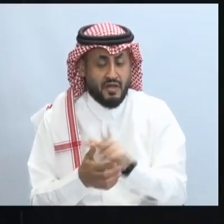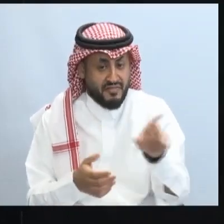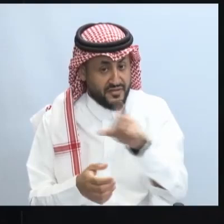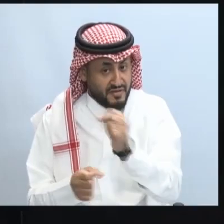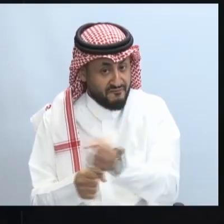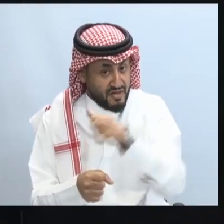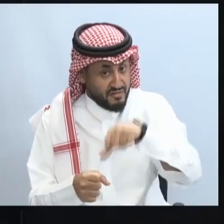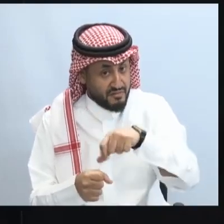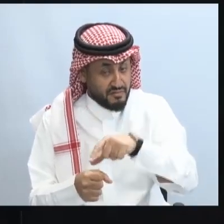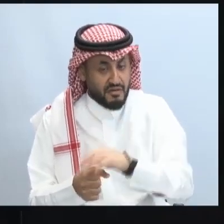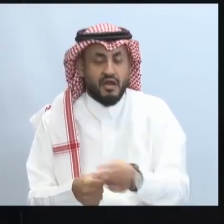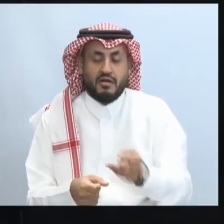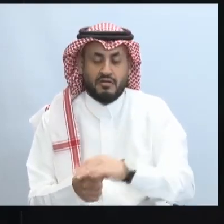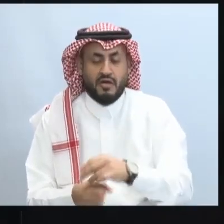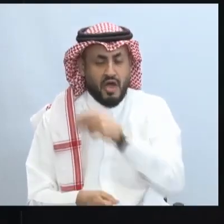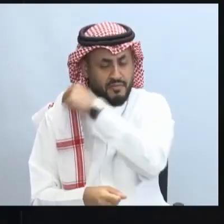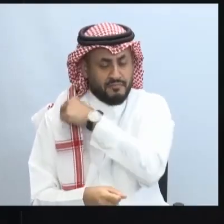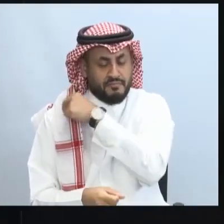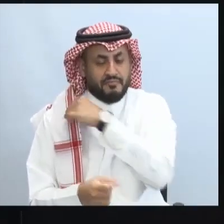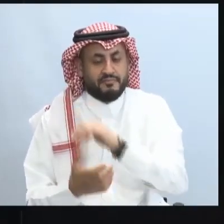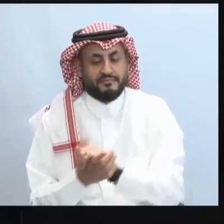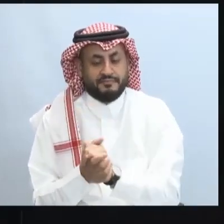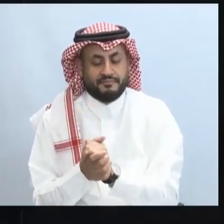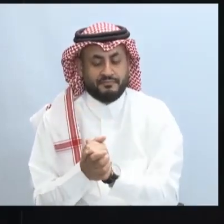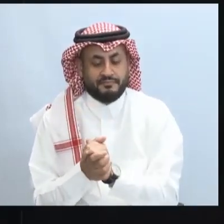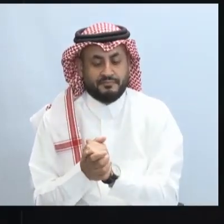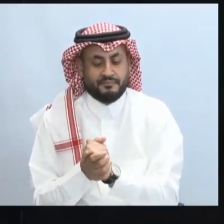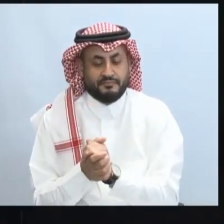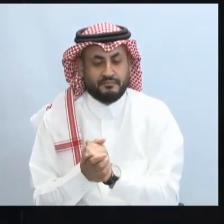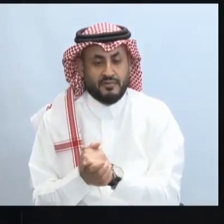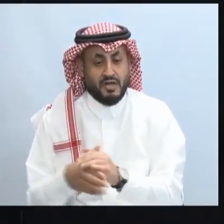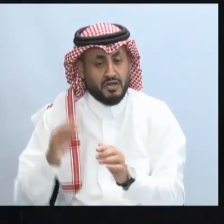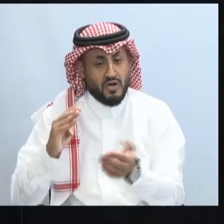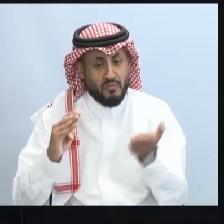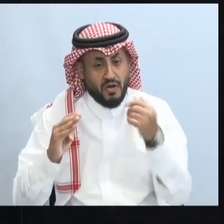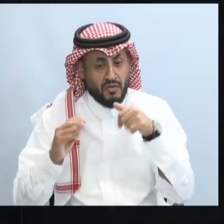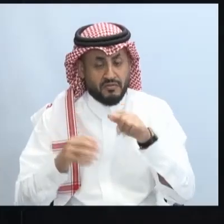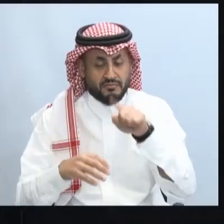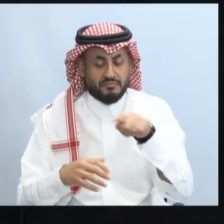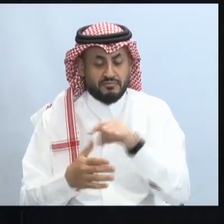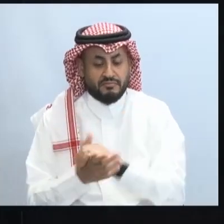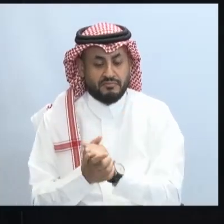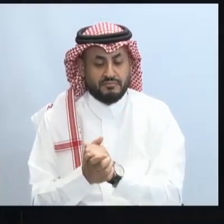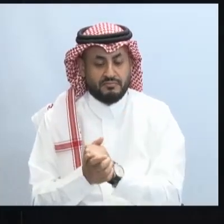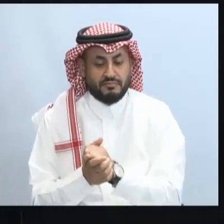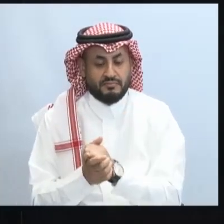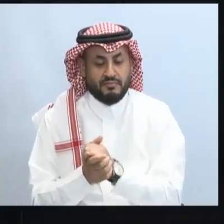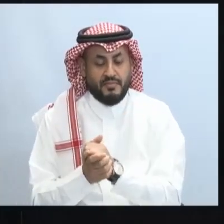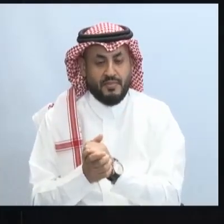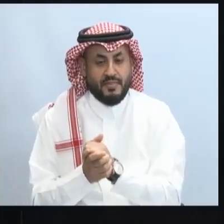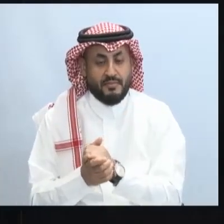باساءه وانما نبادر الى العمل الطيب اذا كان رده غير مناسب ولكنه كان محترما لانه